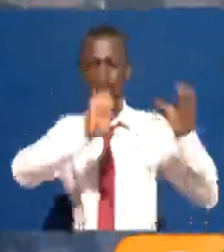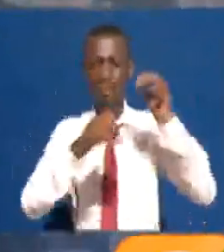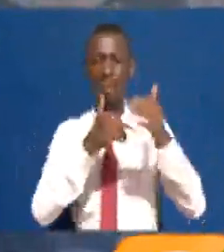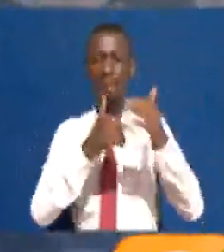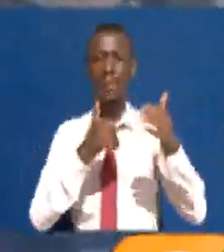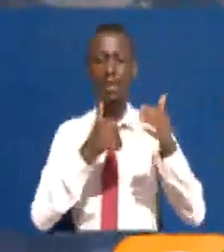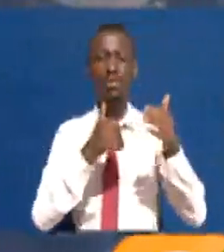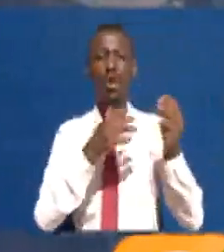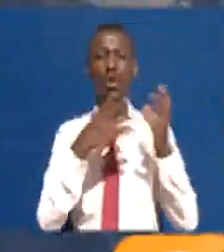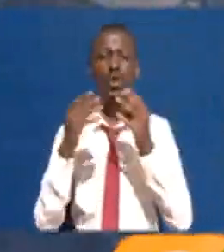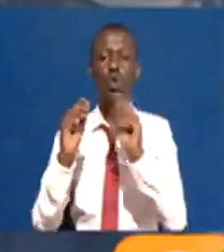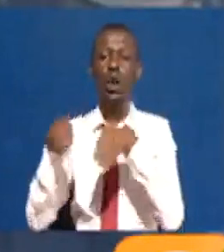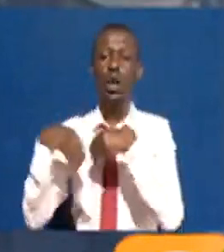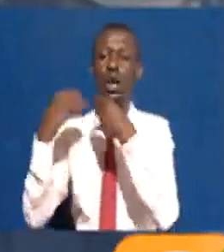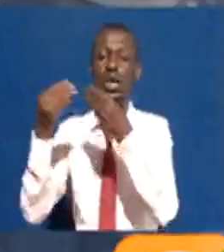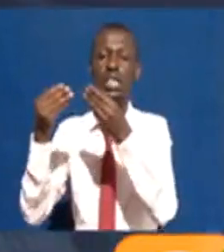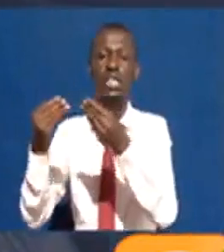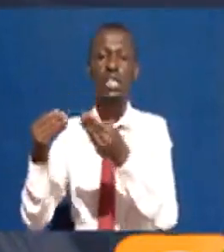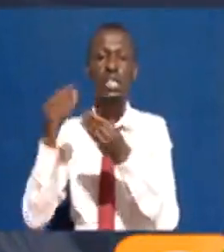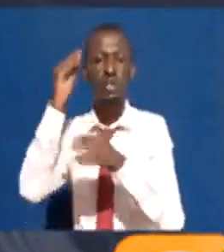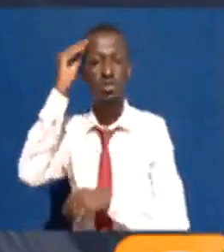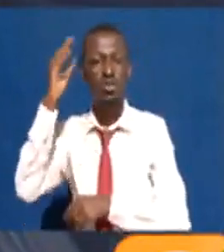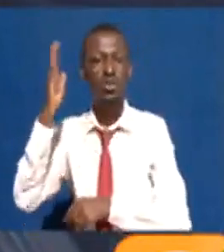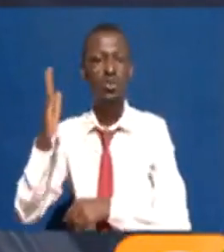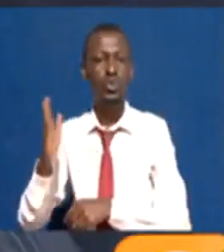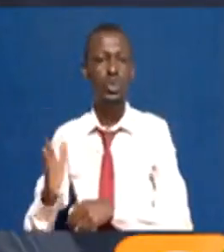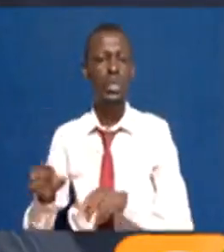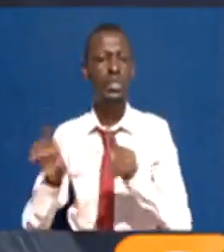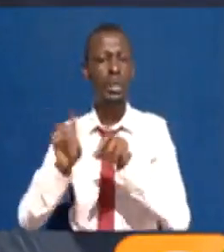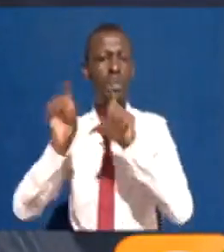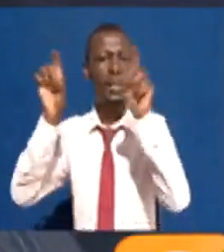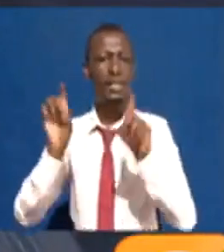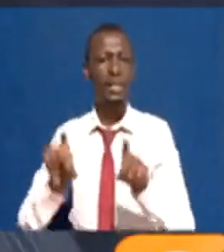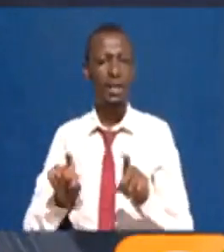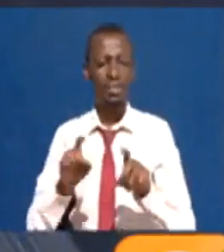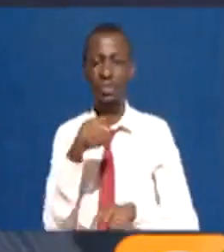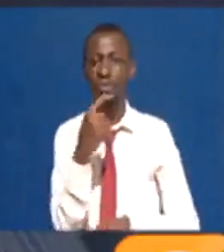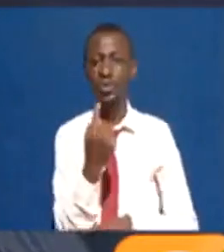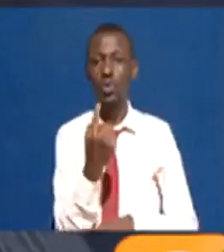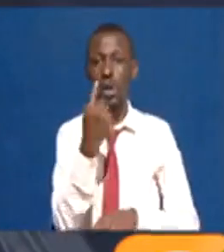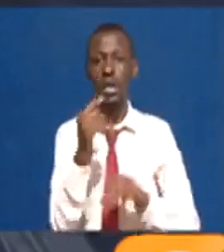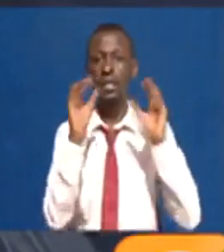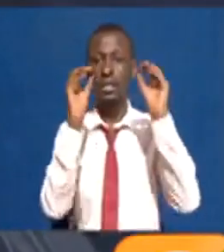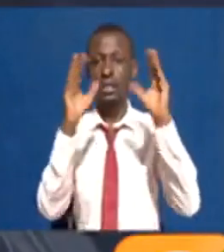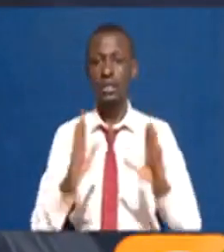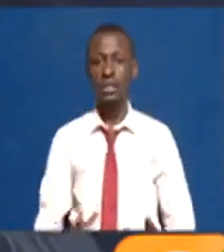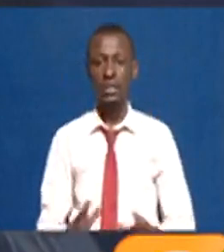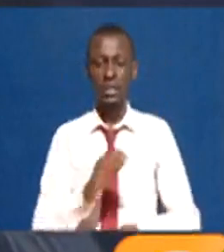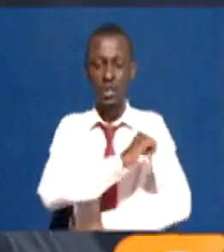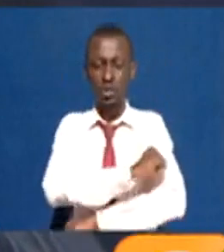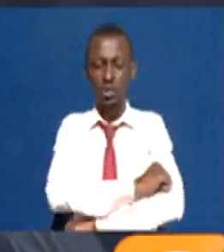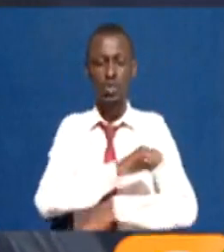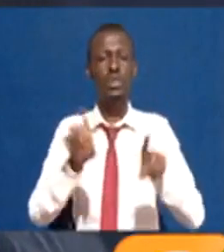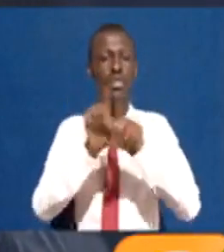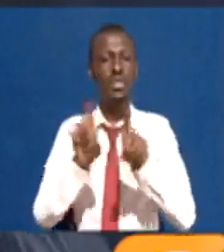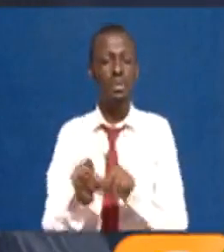kusambaza mtihani wenyewe kwa wanafunzi. One of them is a teacher from the same school who was not